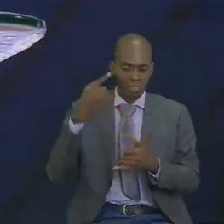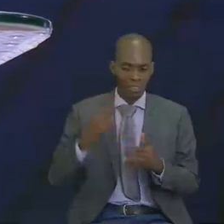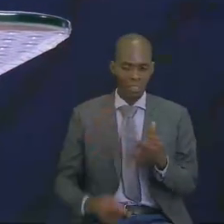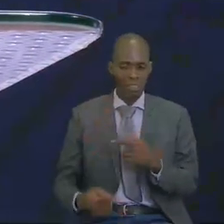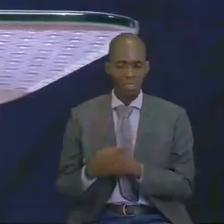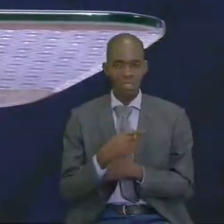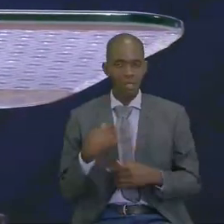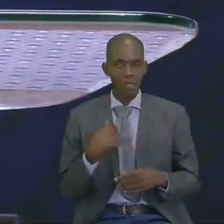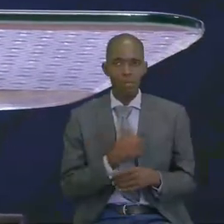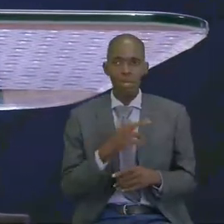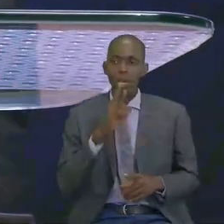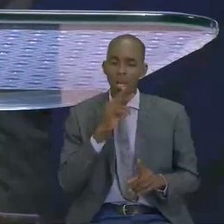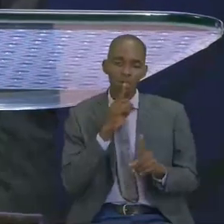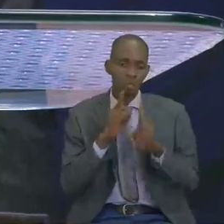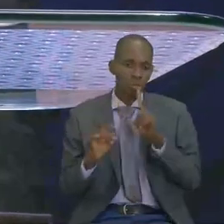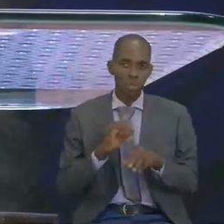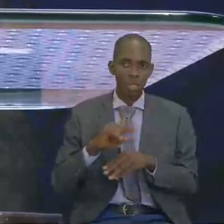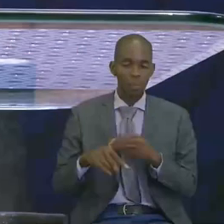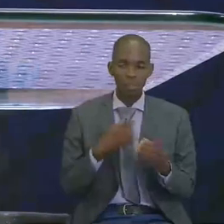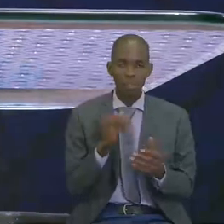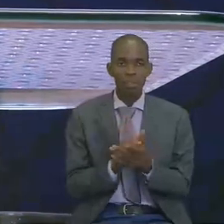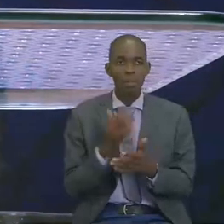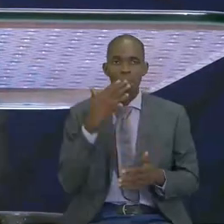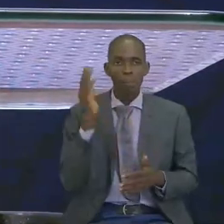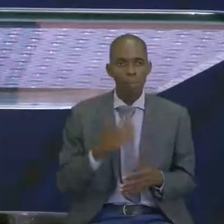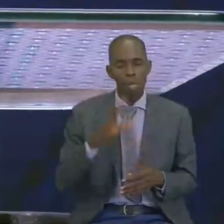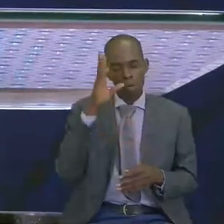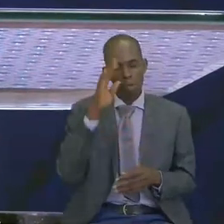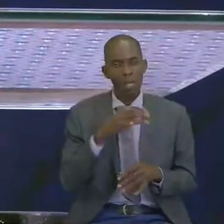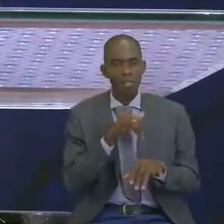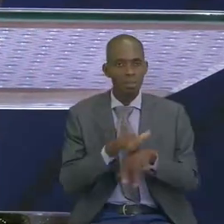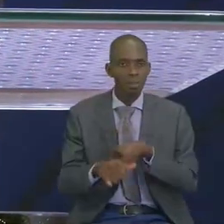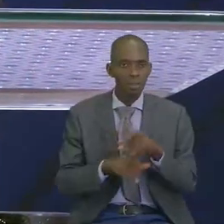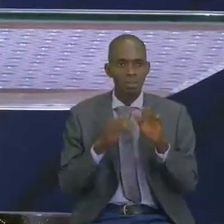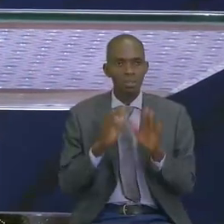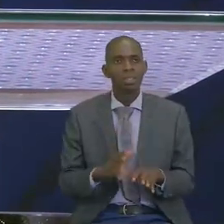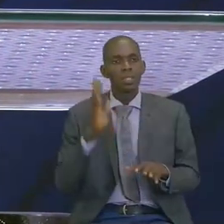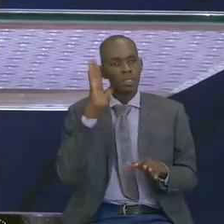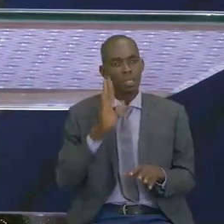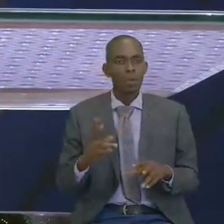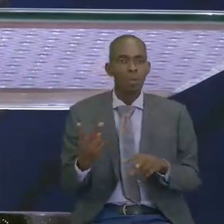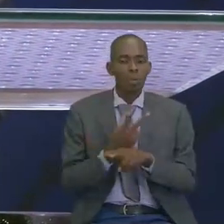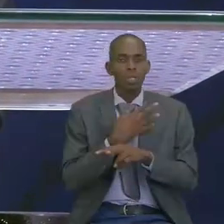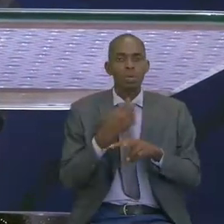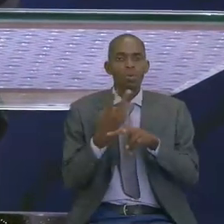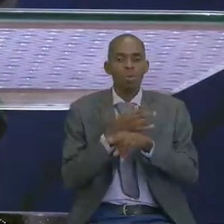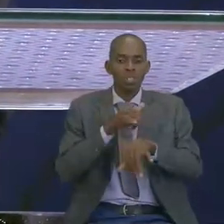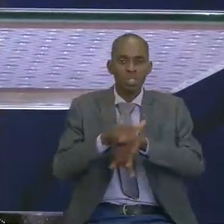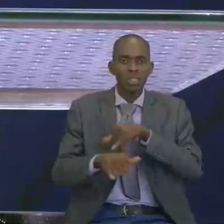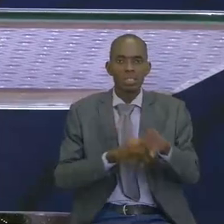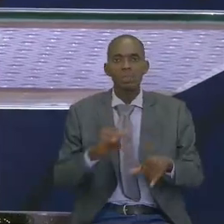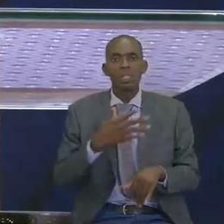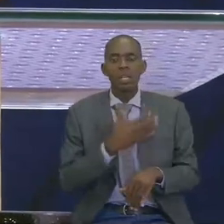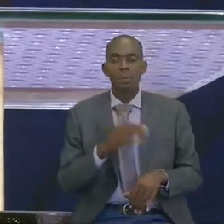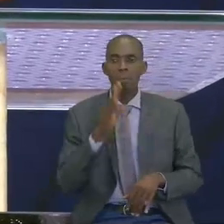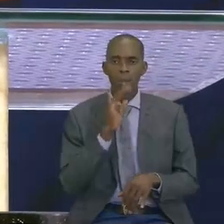parlons, c'est dit que les hommes méchants et imposteurs avanceront toujours plus dans le mal, égarant les autres et égarés